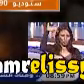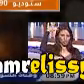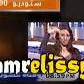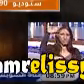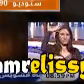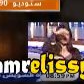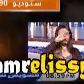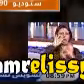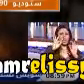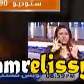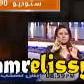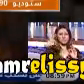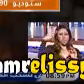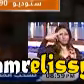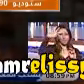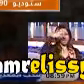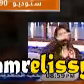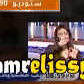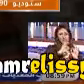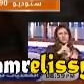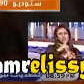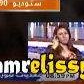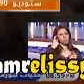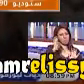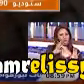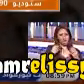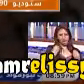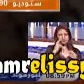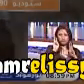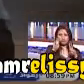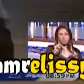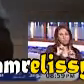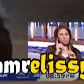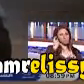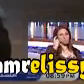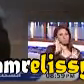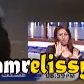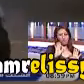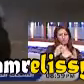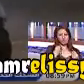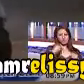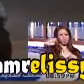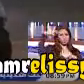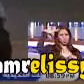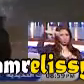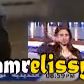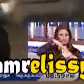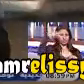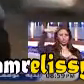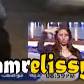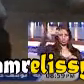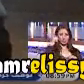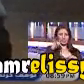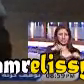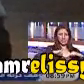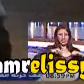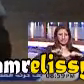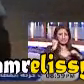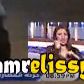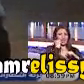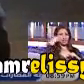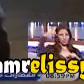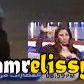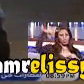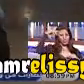اي معلومات ويمكن المنطقه اللي انا واقفه عندها الان عند النادي نادي الاهلي يعني الاضاءه فيها موجوده لم تنقطع طيب